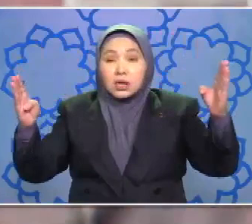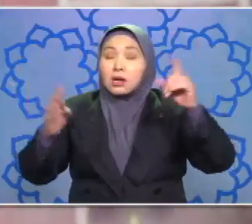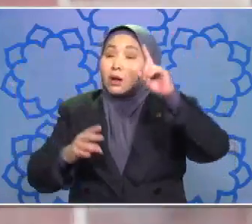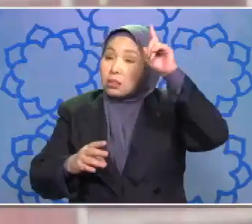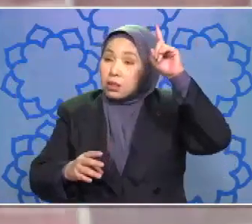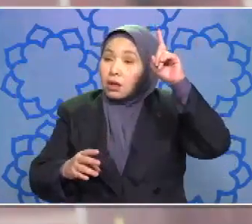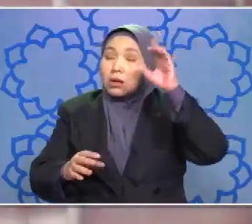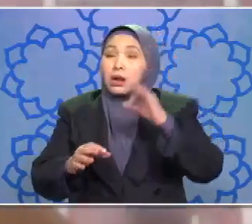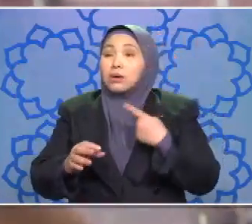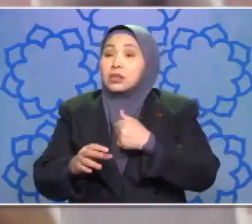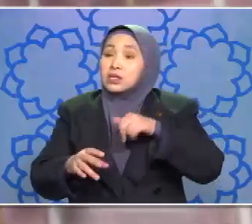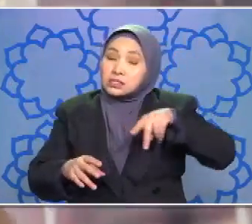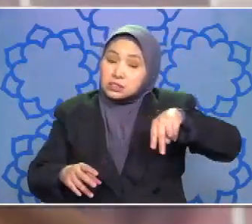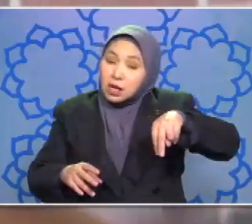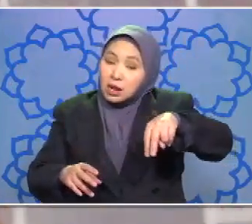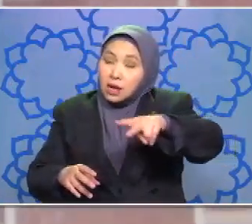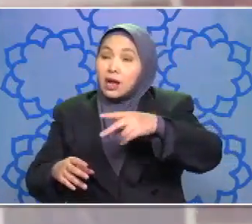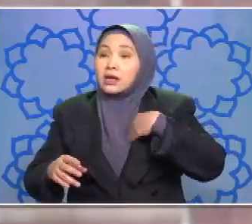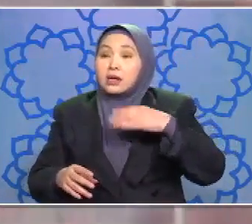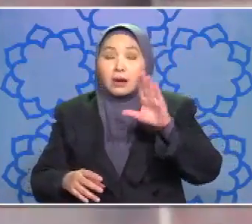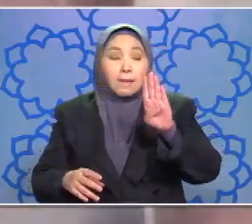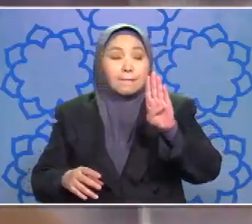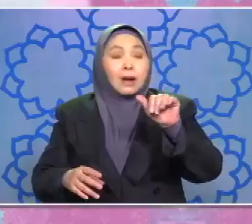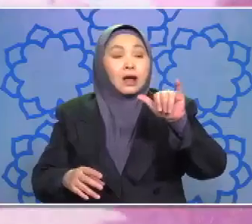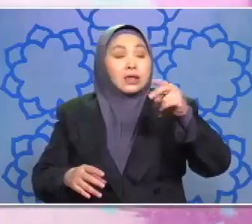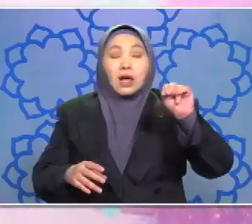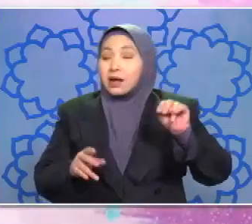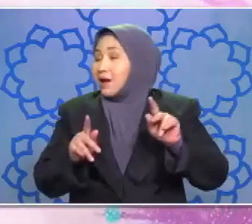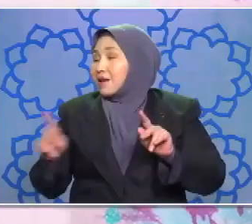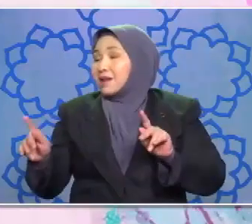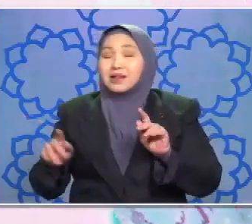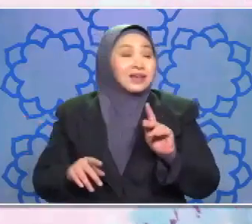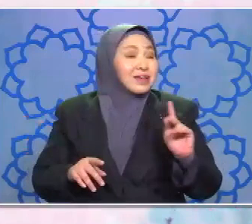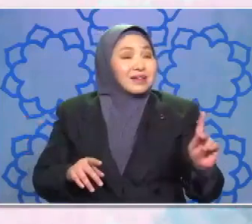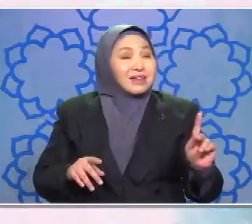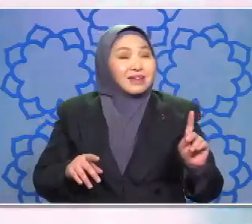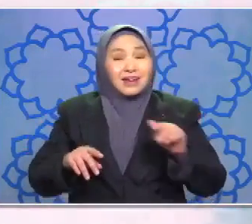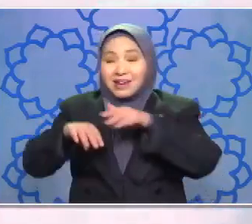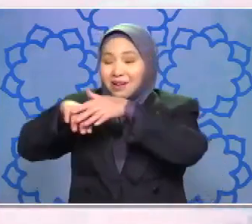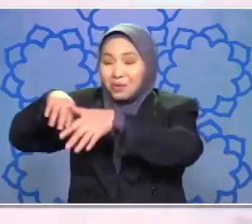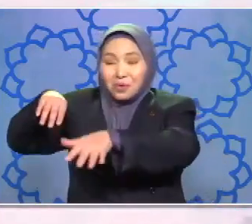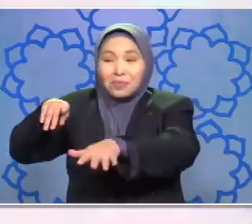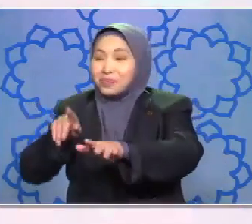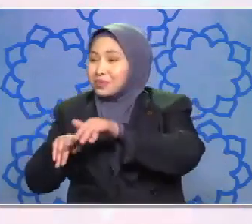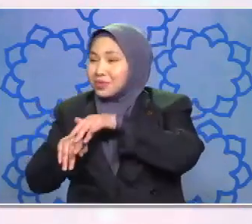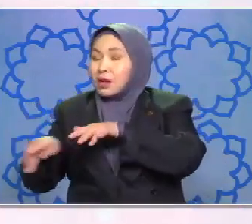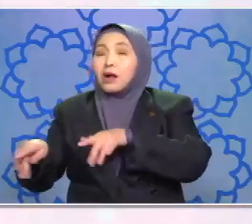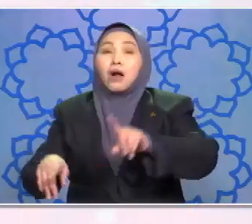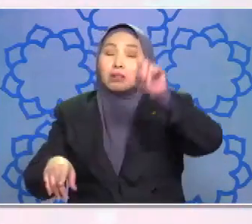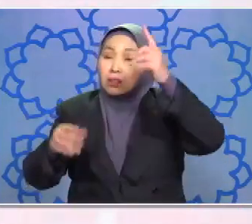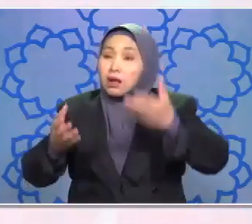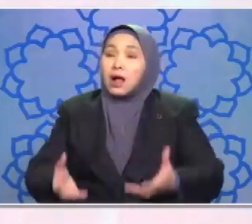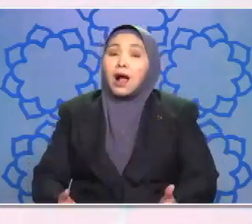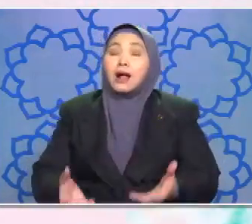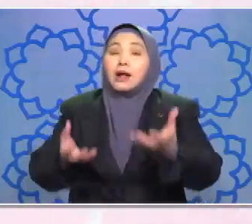Taala. Kalau kita jalan macam tu kan, ada bayang-bayang ke depan, ke kanan, ke kiri. Kan bayang-bayang ini Allah angkat